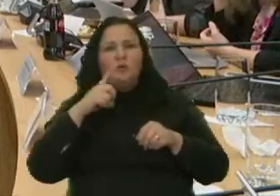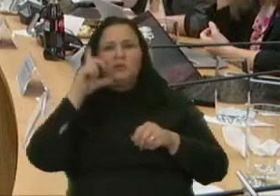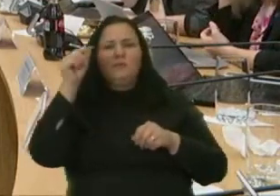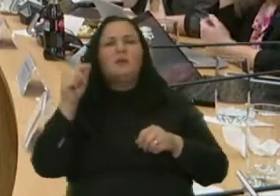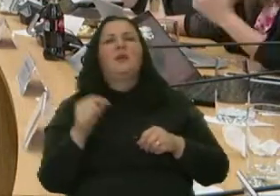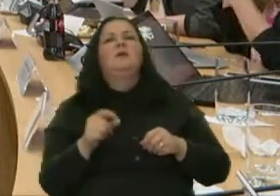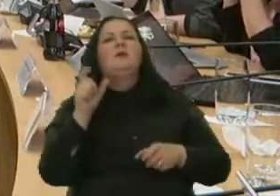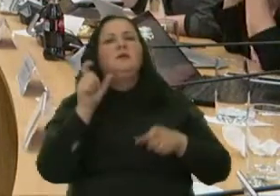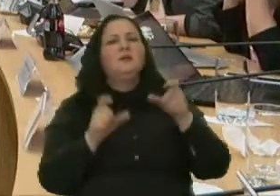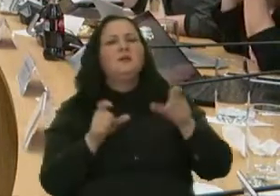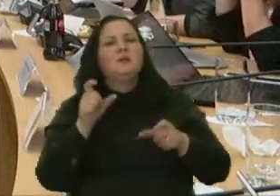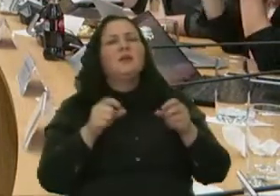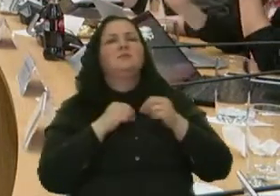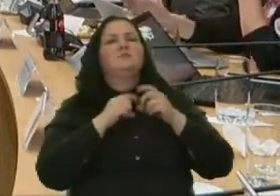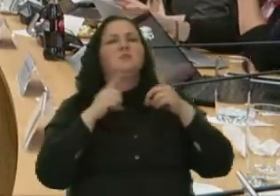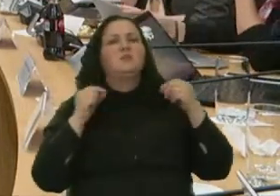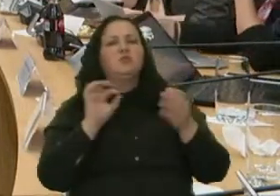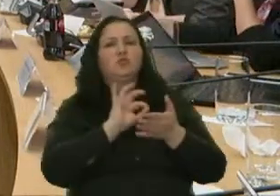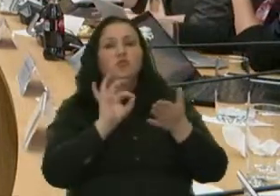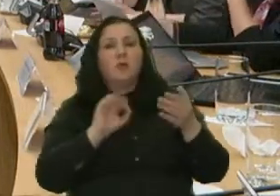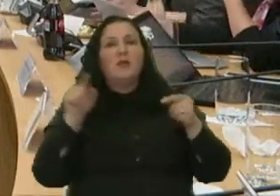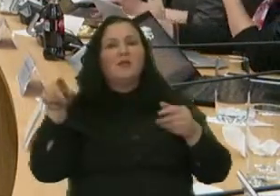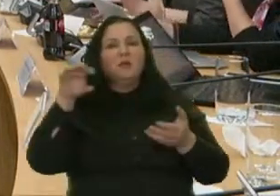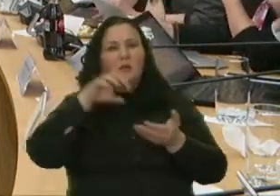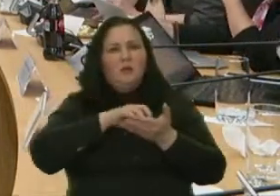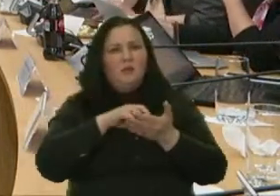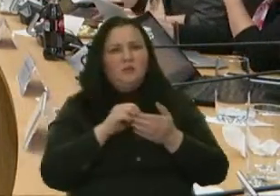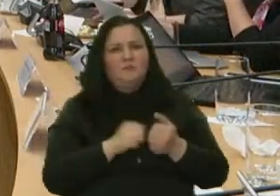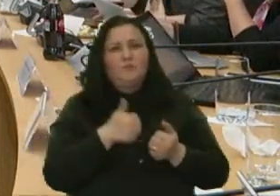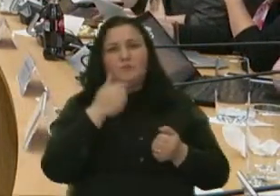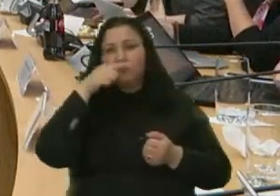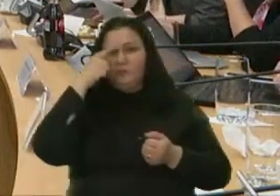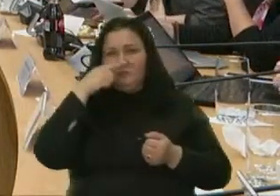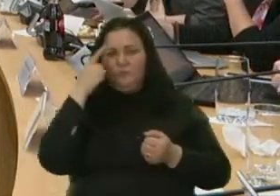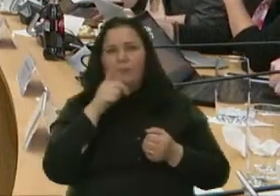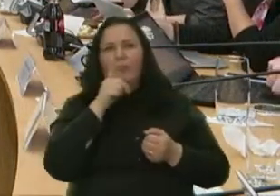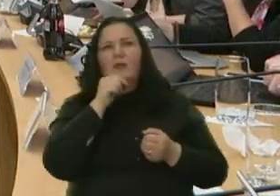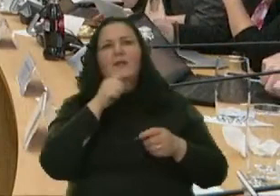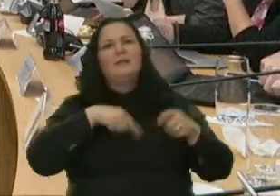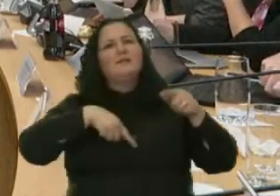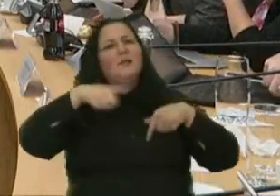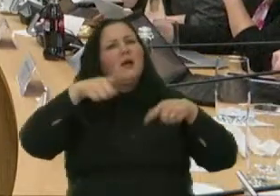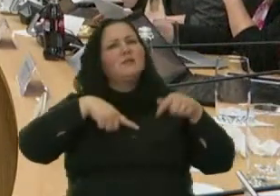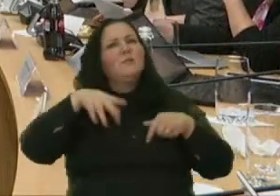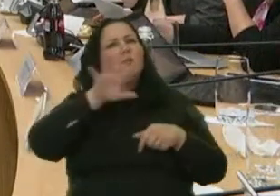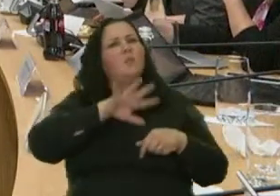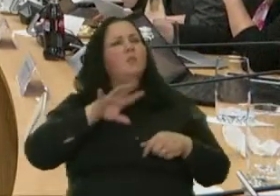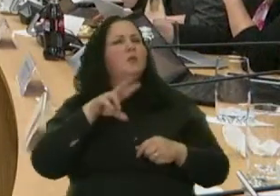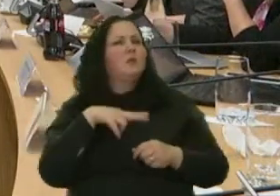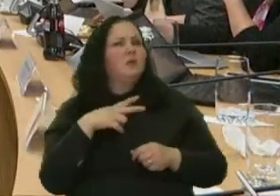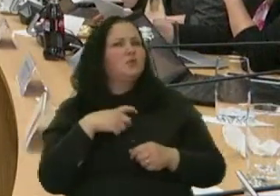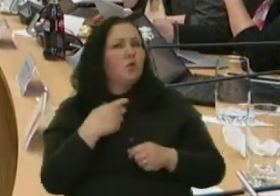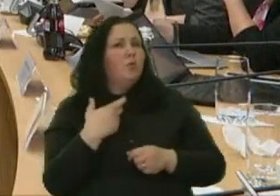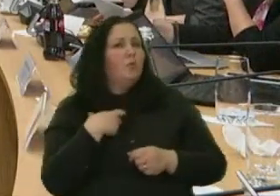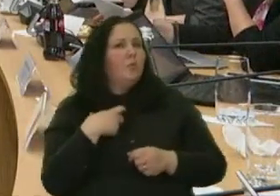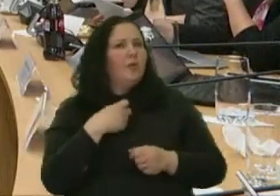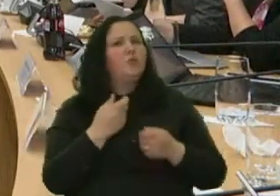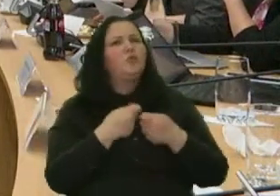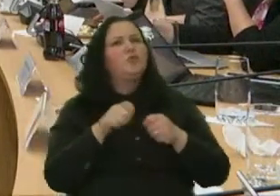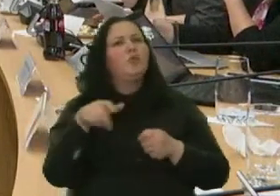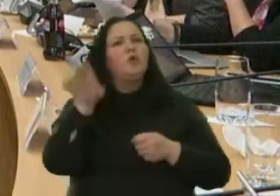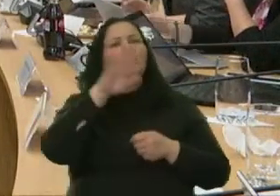creșă grădiniță școală la ei în cartier un oraș în care transportul public Chiar este o alternativă pentru toți